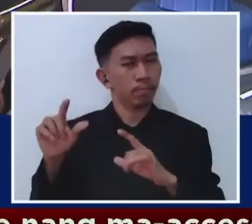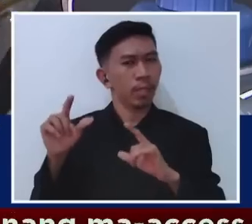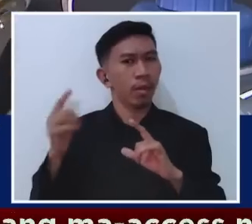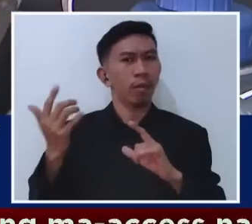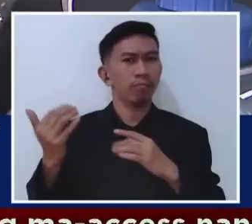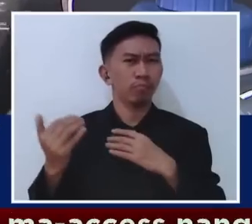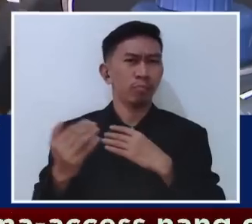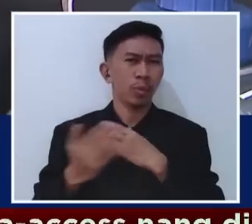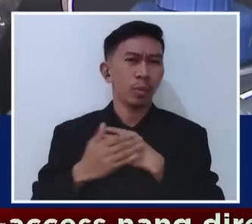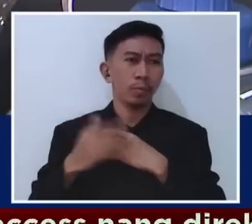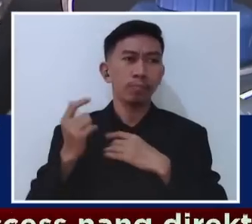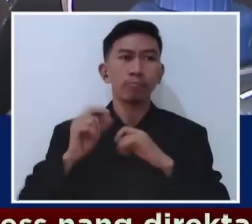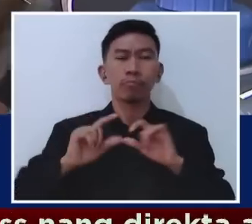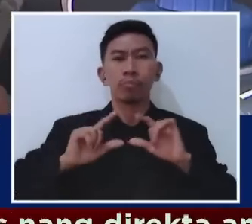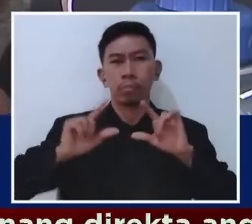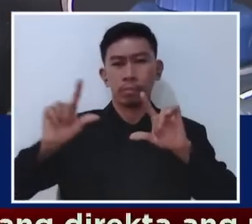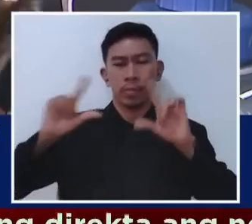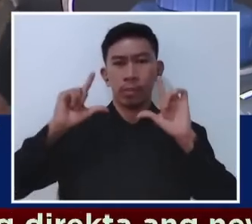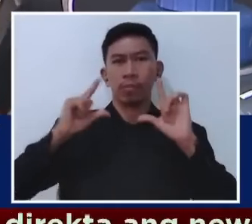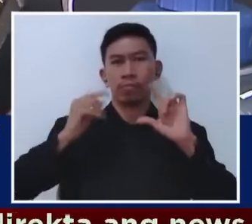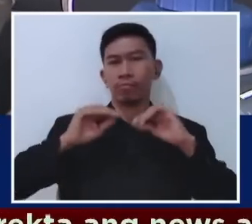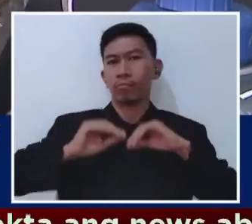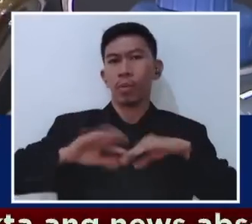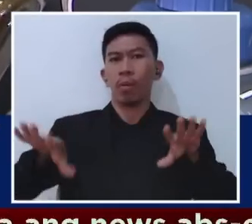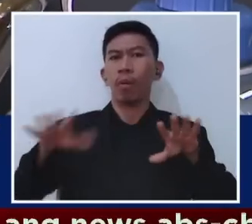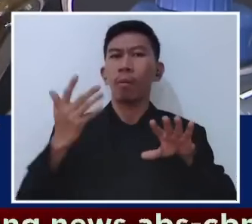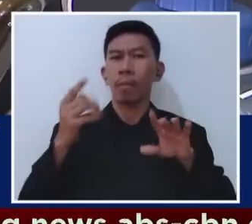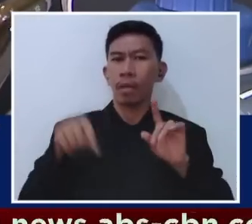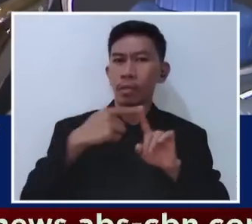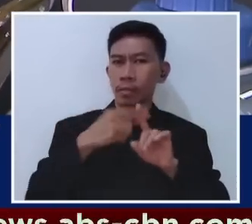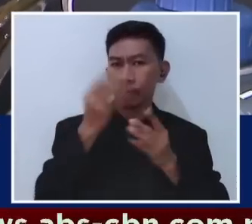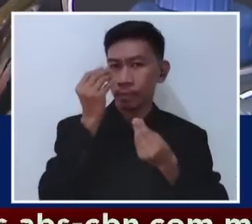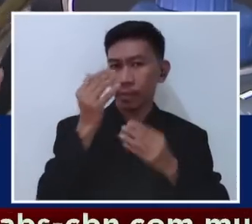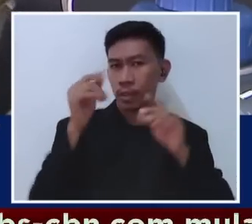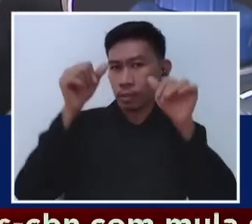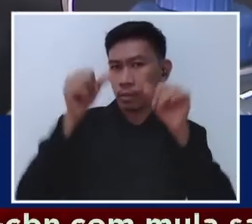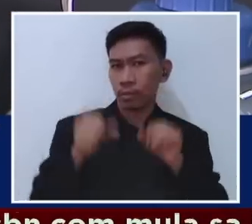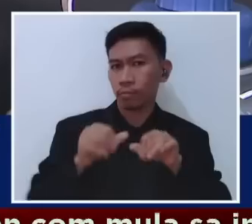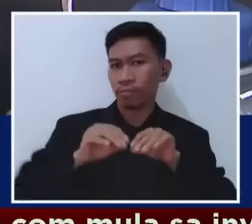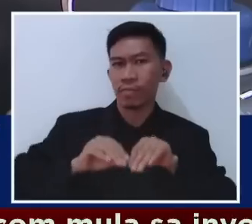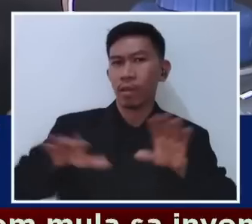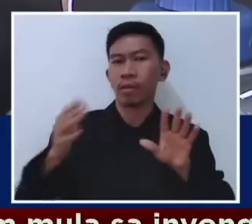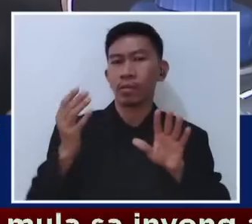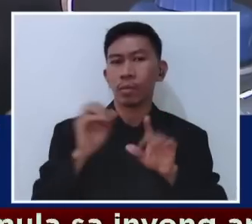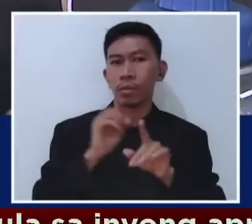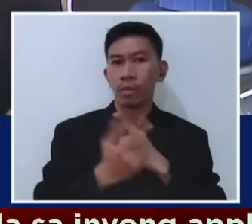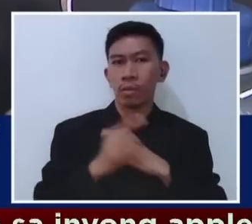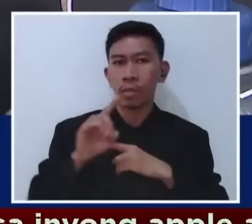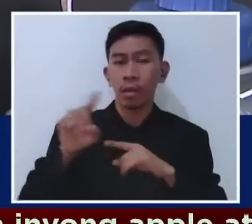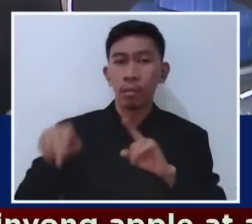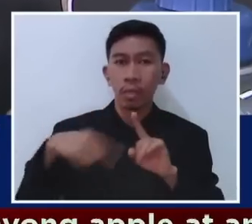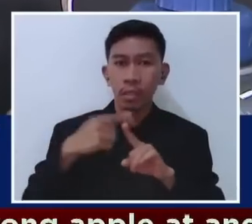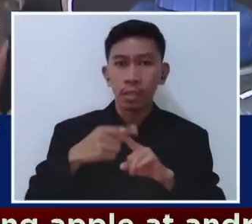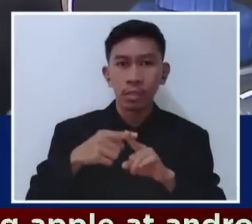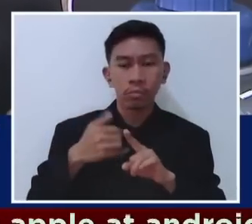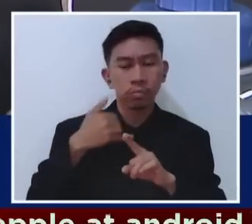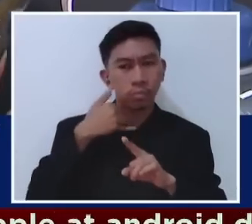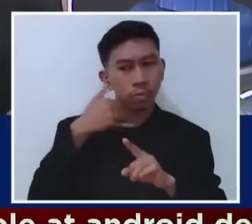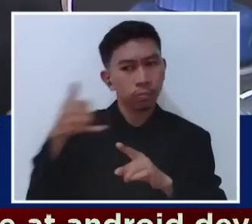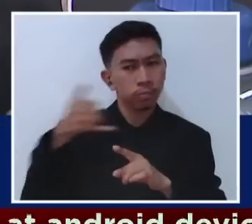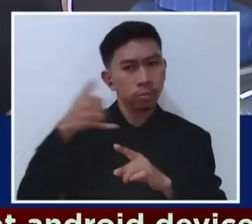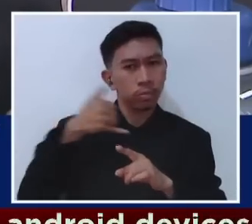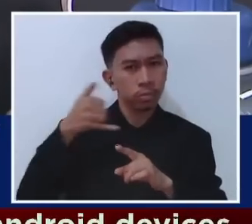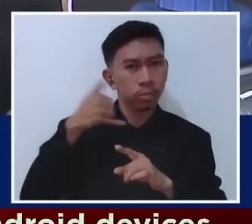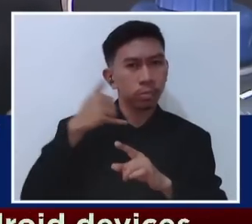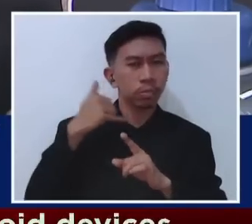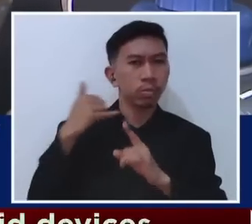yung details ko po, i-post daw po nila doon. And then yung mga contact reference, tatawagan daw po. Hindi raw po nila ako titigilan na ano,